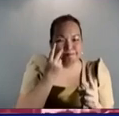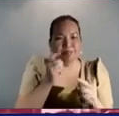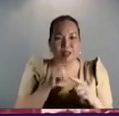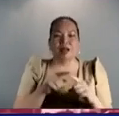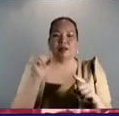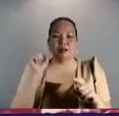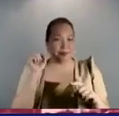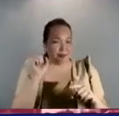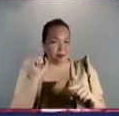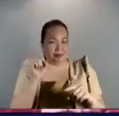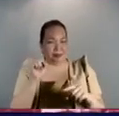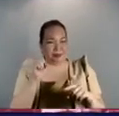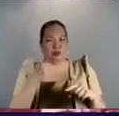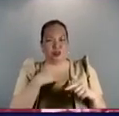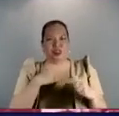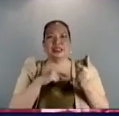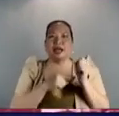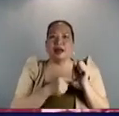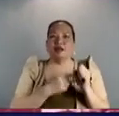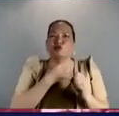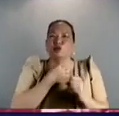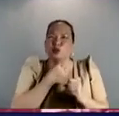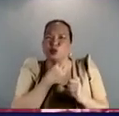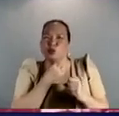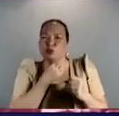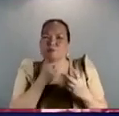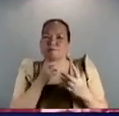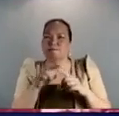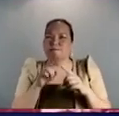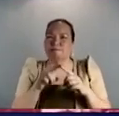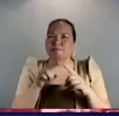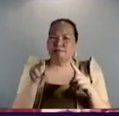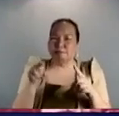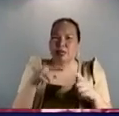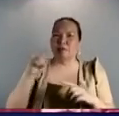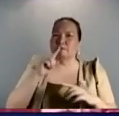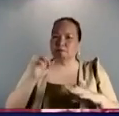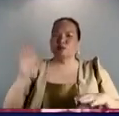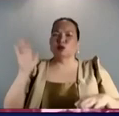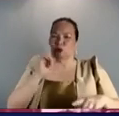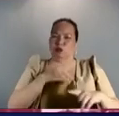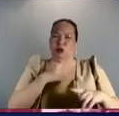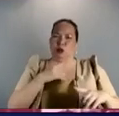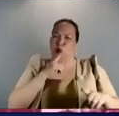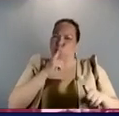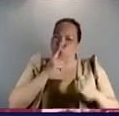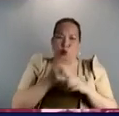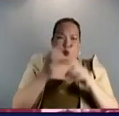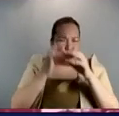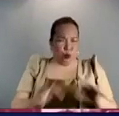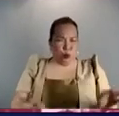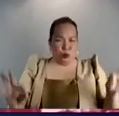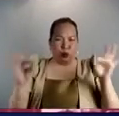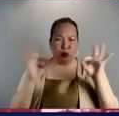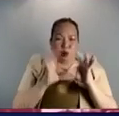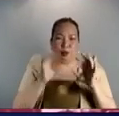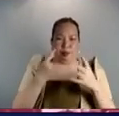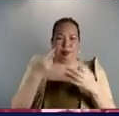na rin tayo sa mga ganyang klase yung mga events na napaka-importante sa ating kasaysayan. Yun nga